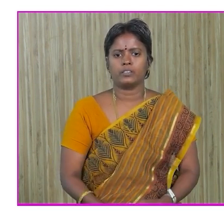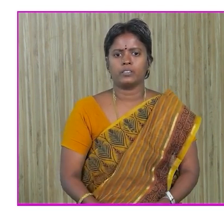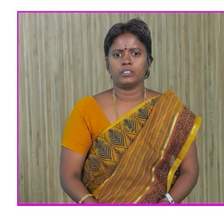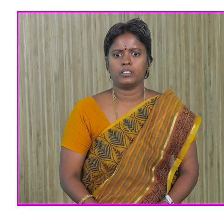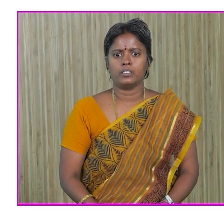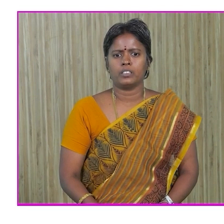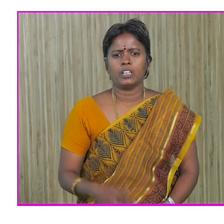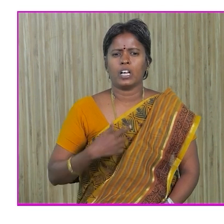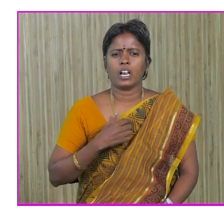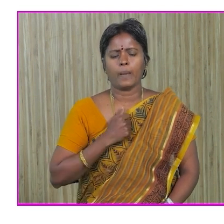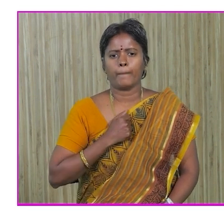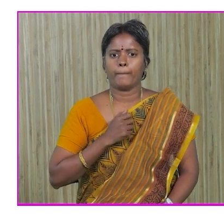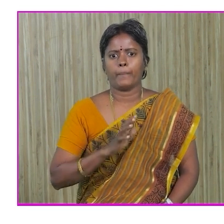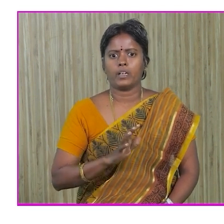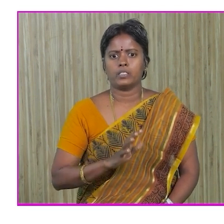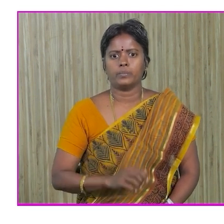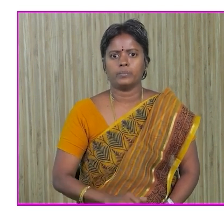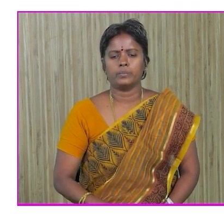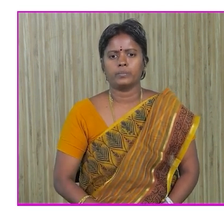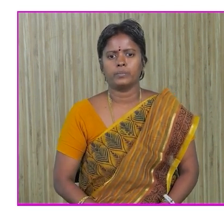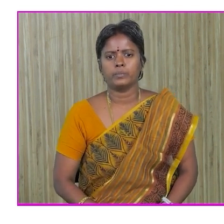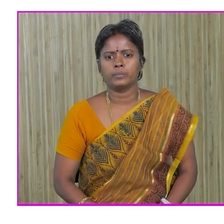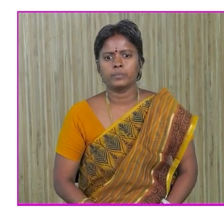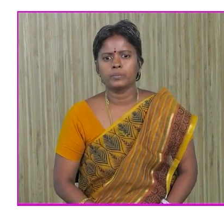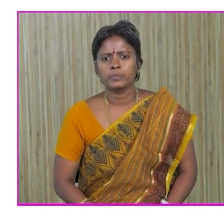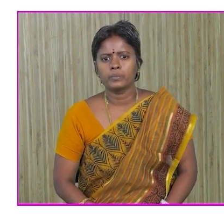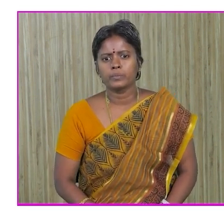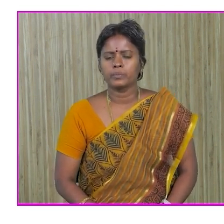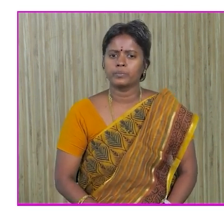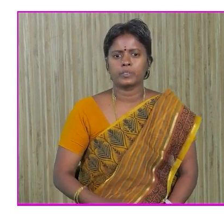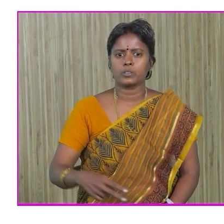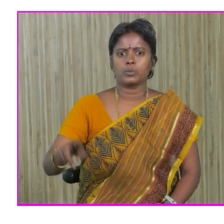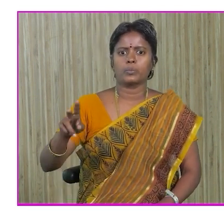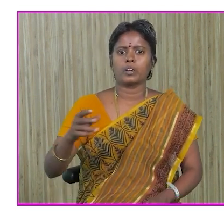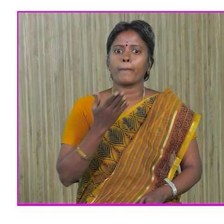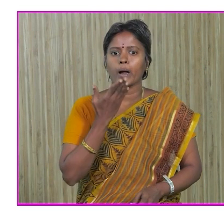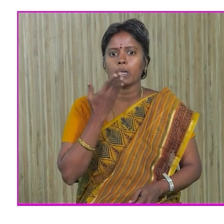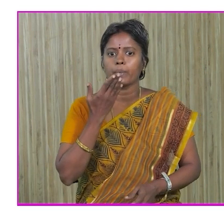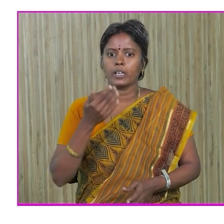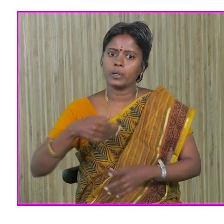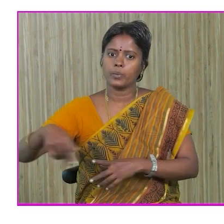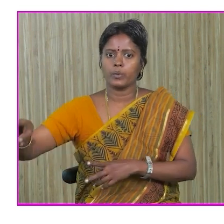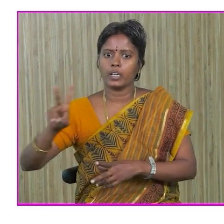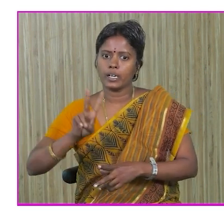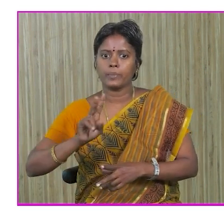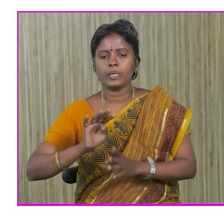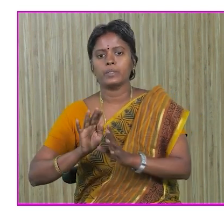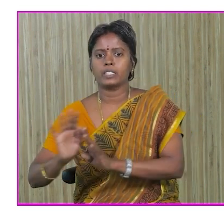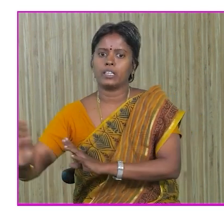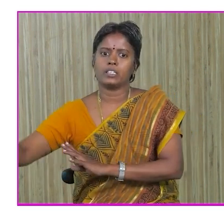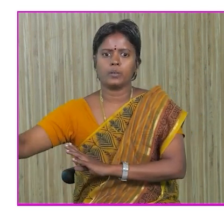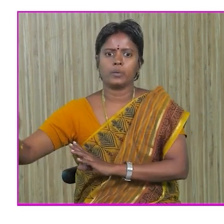இருப்பாங்க. காலையில் ஸ்கூலுக்கு போகும்போது தான் ஒருத்தர் போய் இன்னொருத்தரை கூட்டிக்கிட்டு தான் ஸ்கூலுக்கு போவார். எங்கே போனாலும் அப்படி தான்